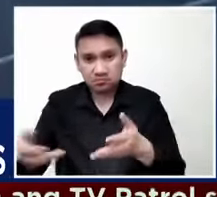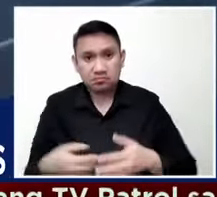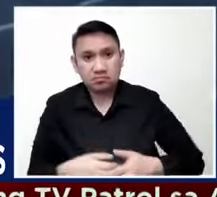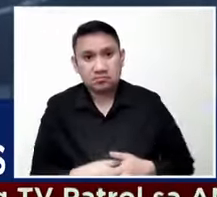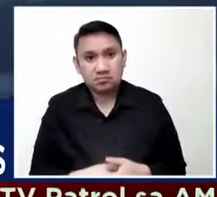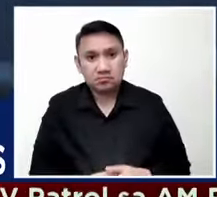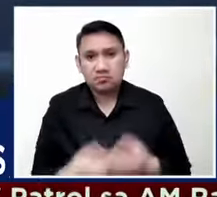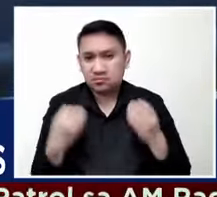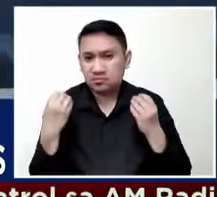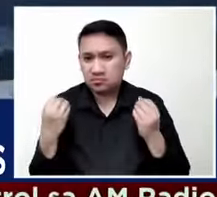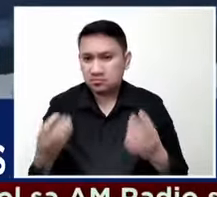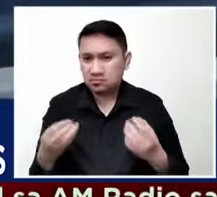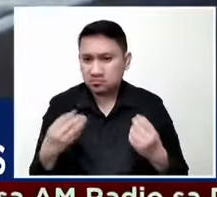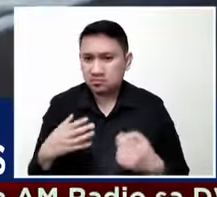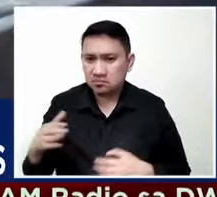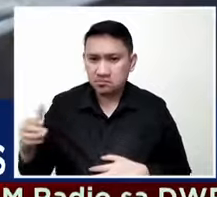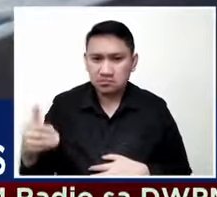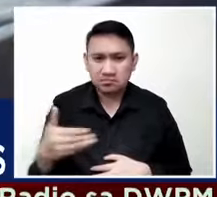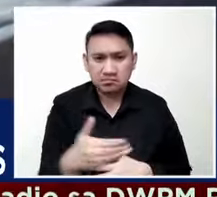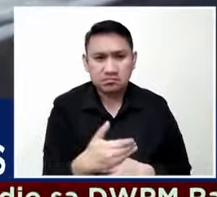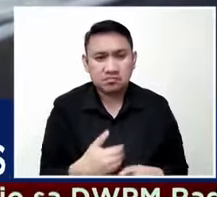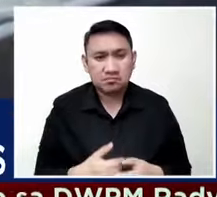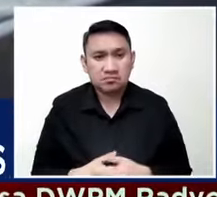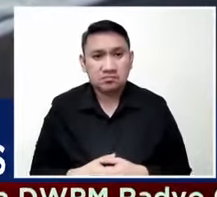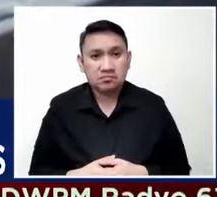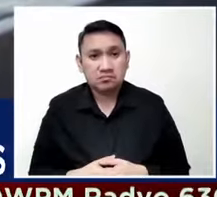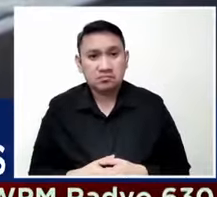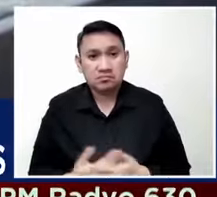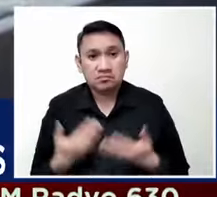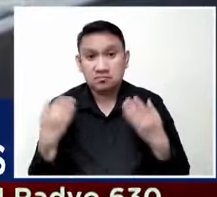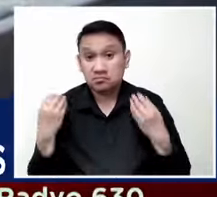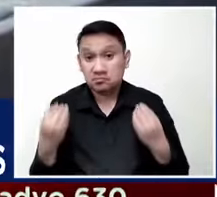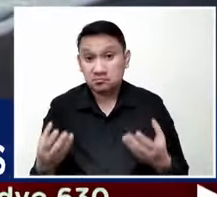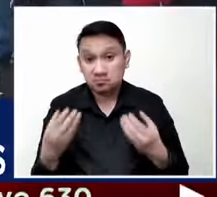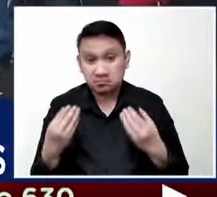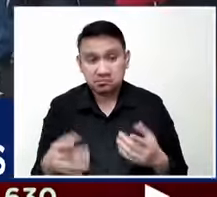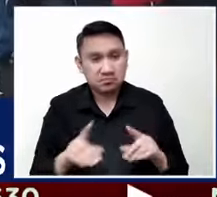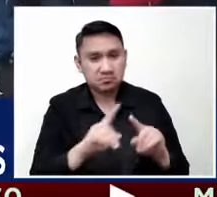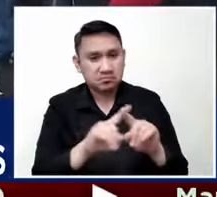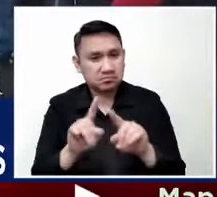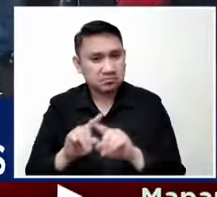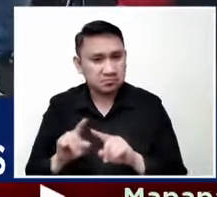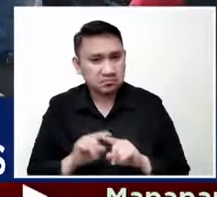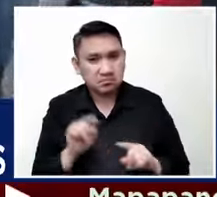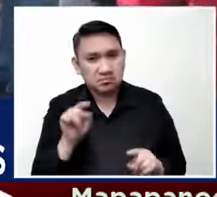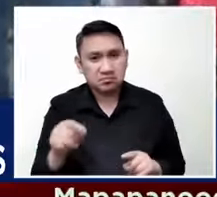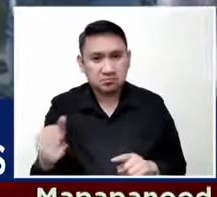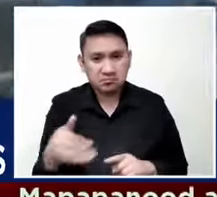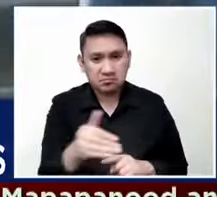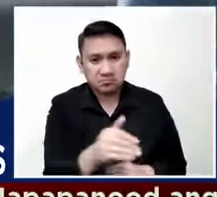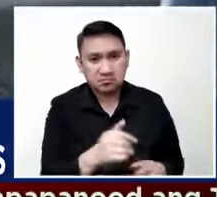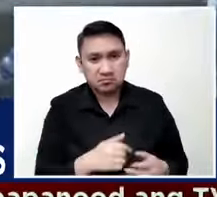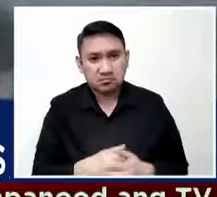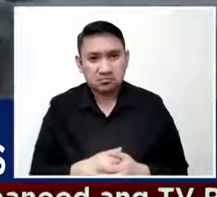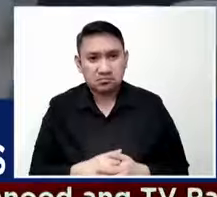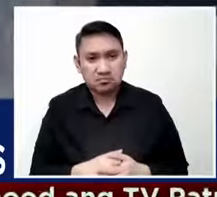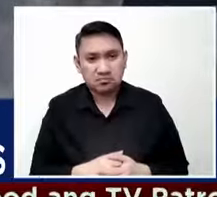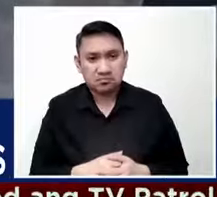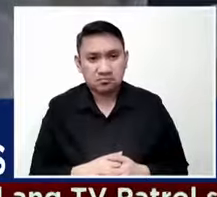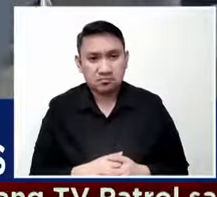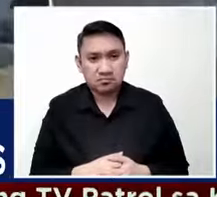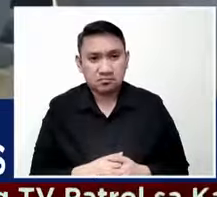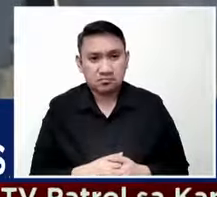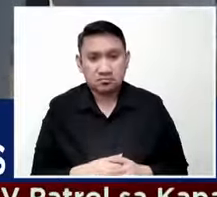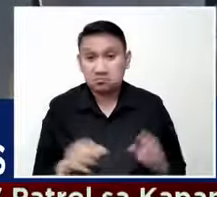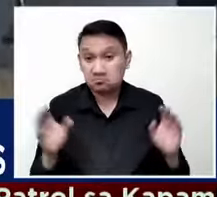Masagana ang huli sa West Philippine Sea. Tunay-tunilad ang tambakol at galunggong ang kanilang nahuli. Wala